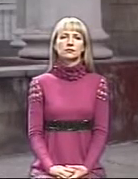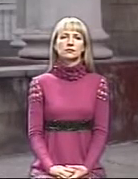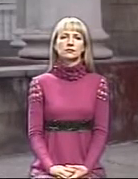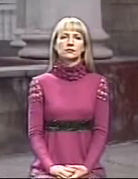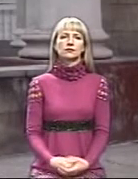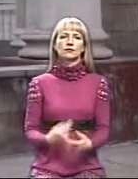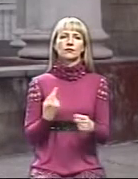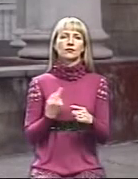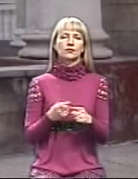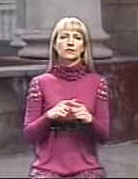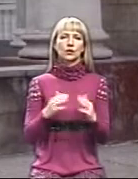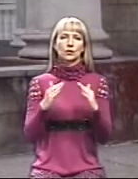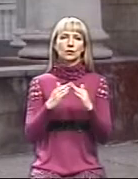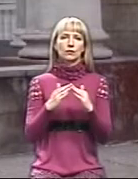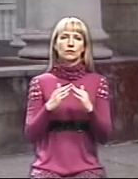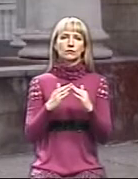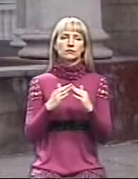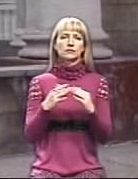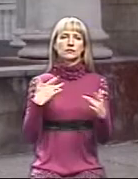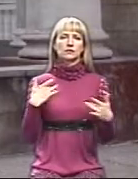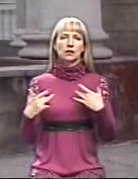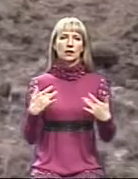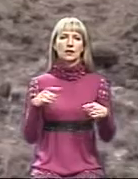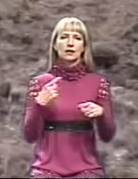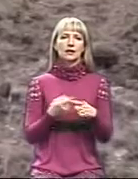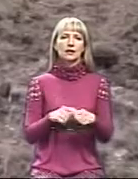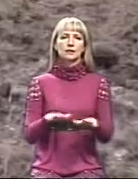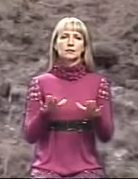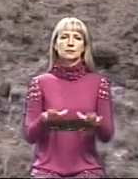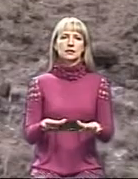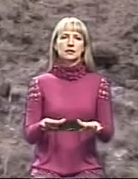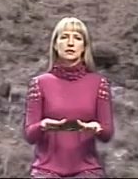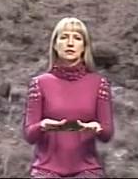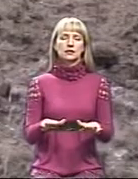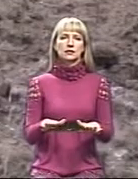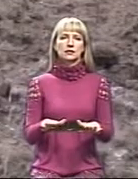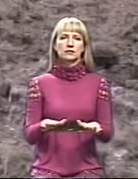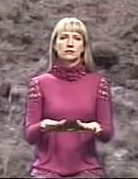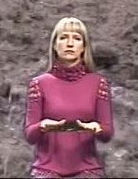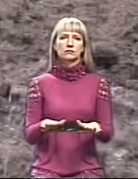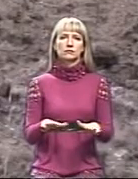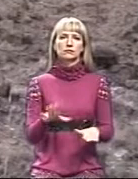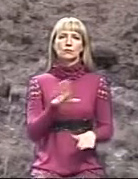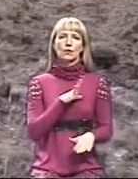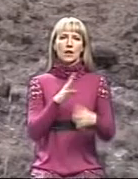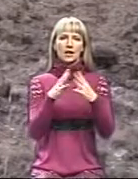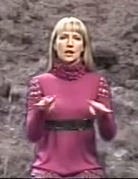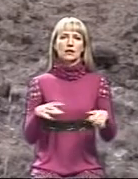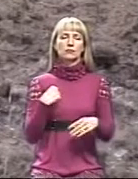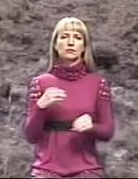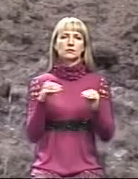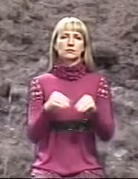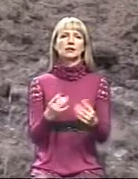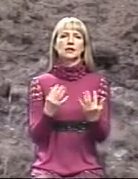Ось це, власне, будівля театру. На цьому місці, от ви бачите, якраз на ганку знаходилась ялинка. Вона була висаджена